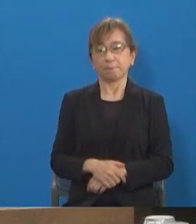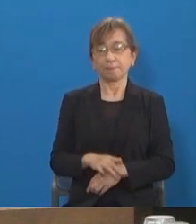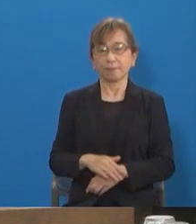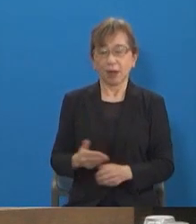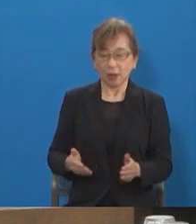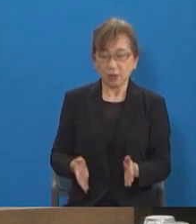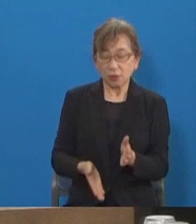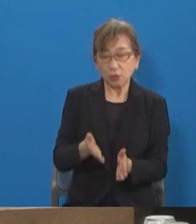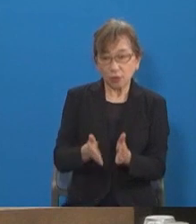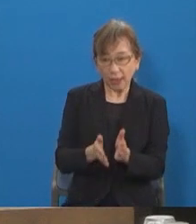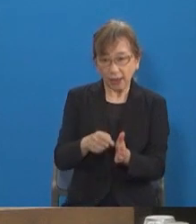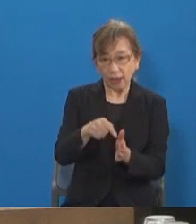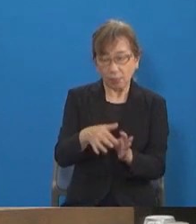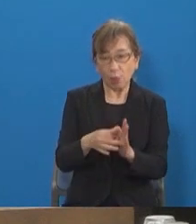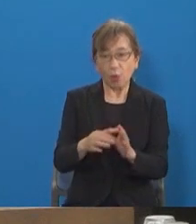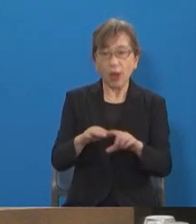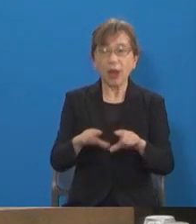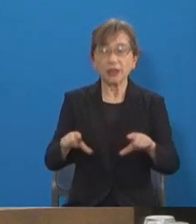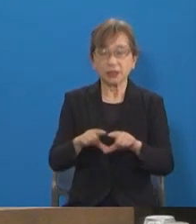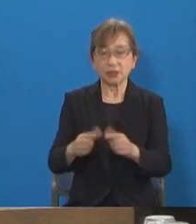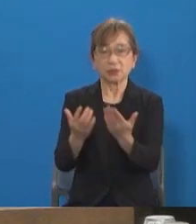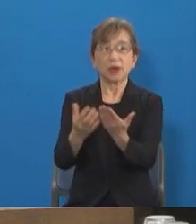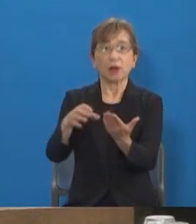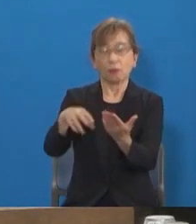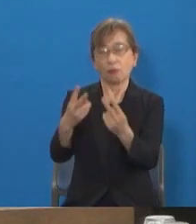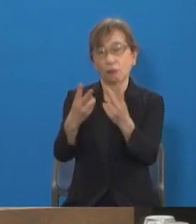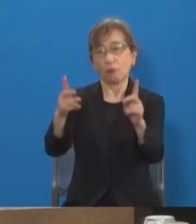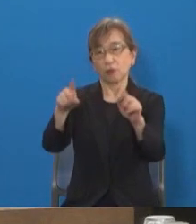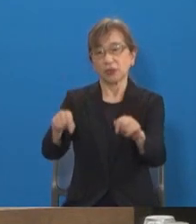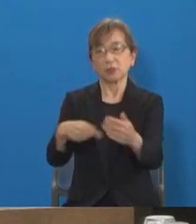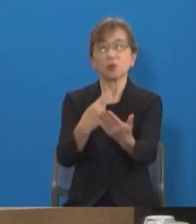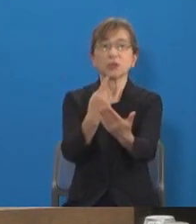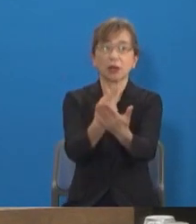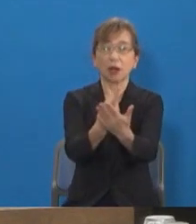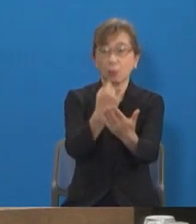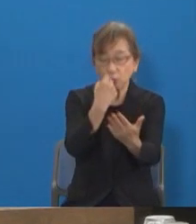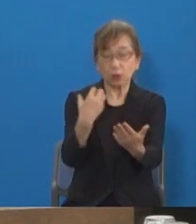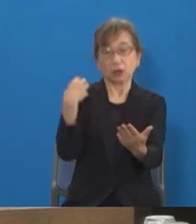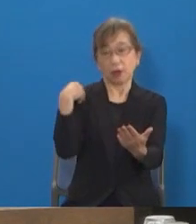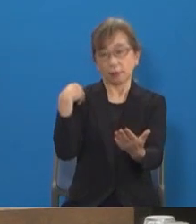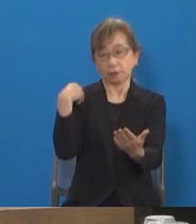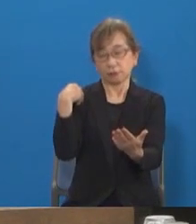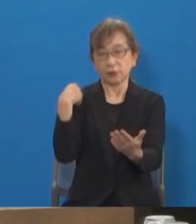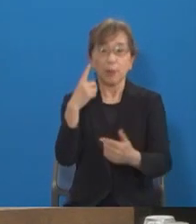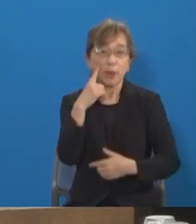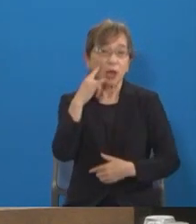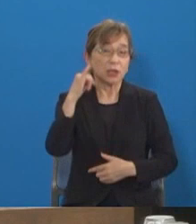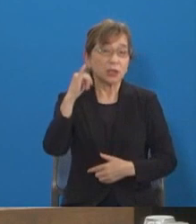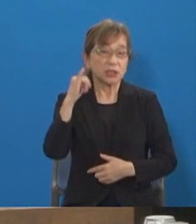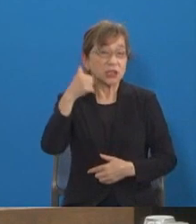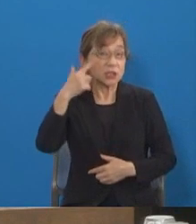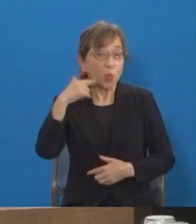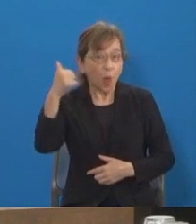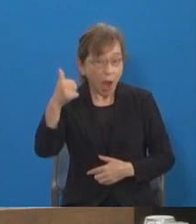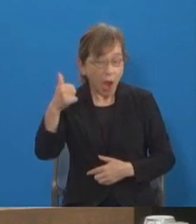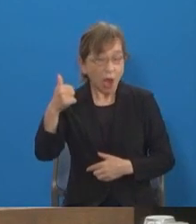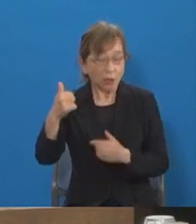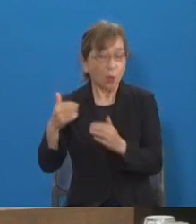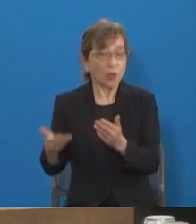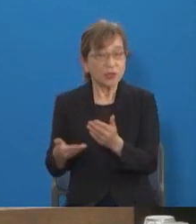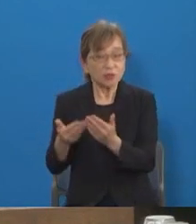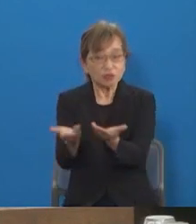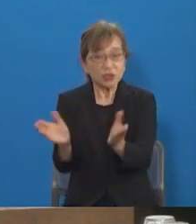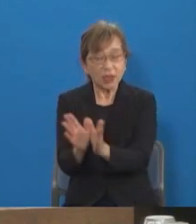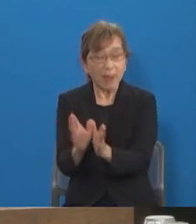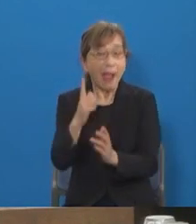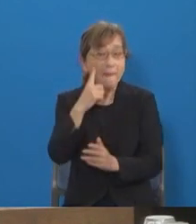児面においても平日の学校行事への参加などを担い、また父親の育児を推進する団体で